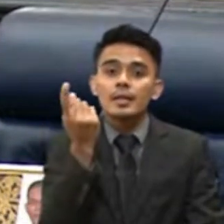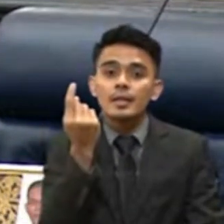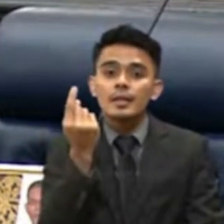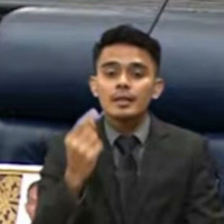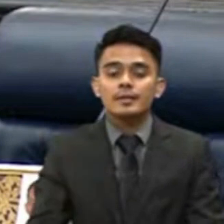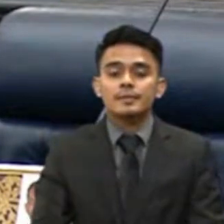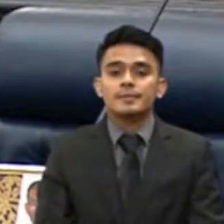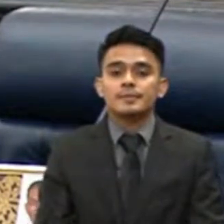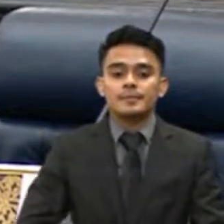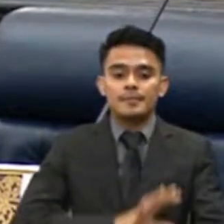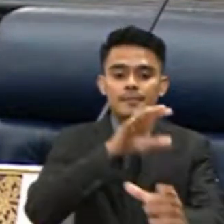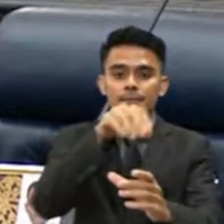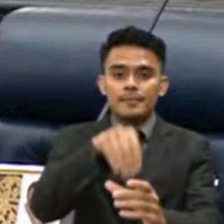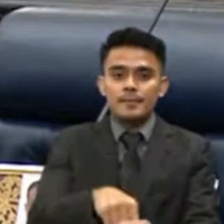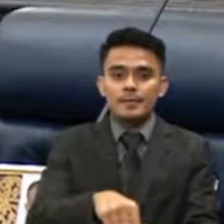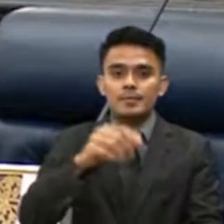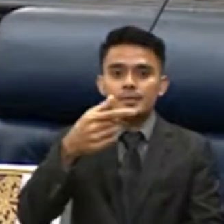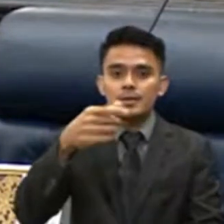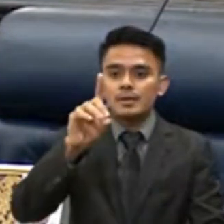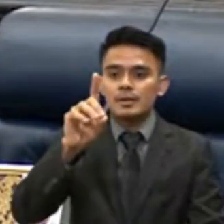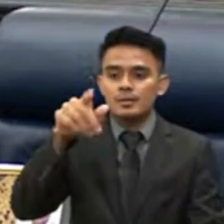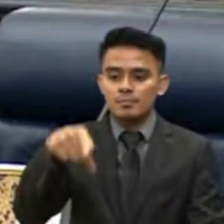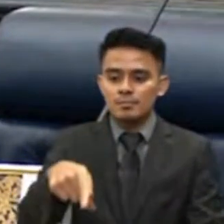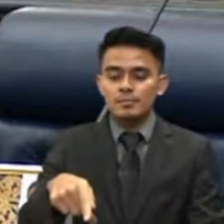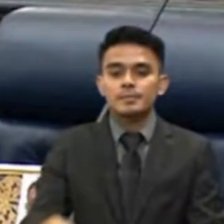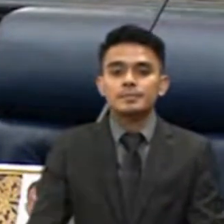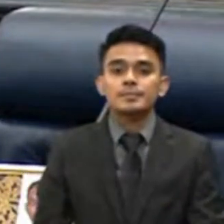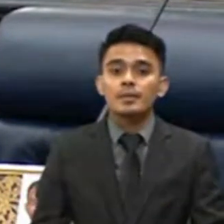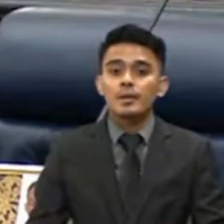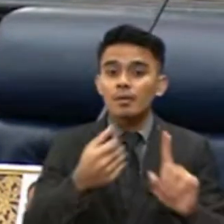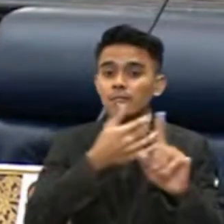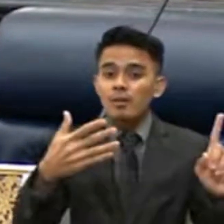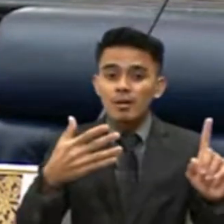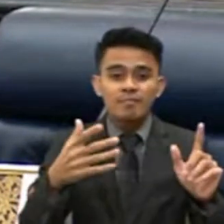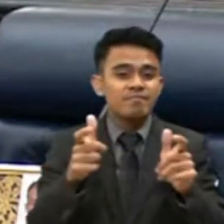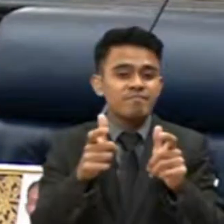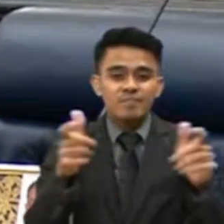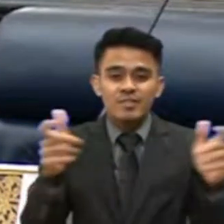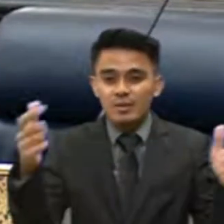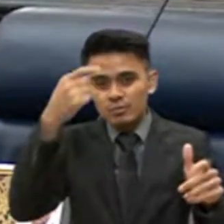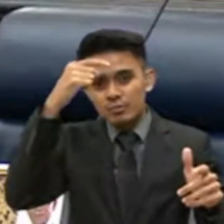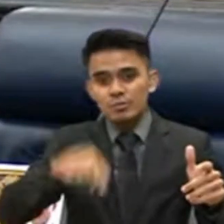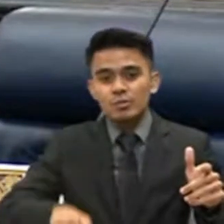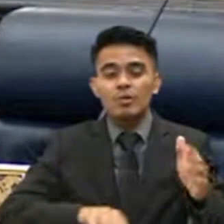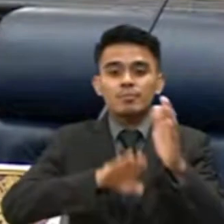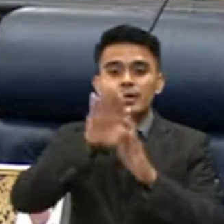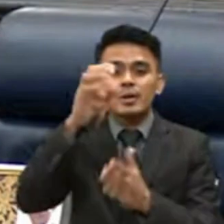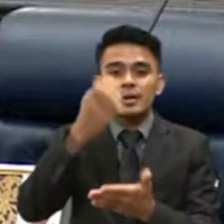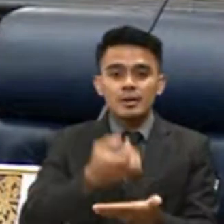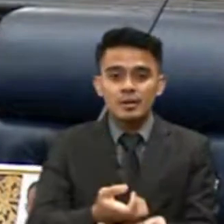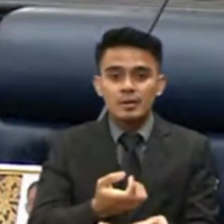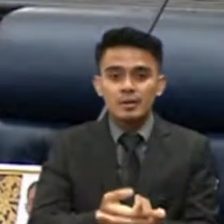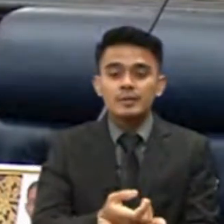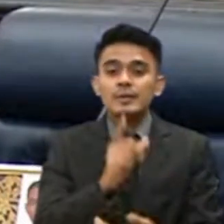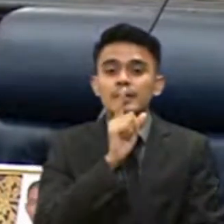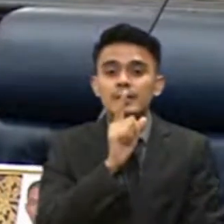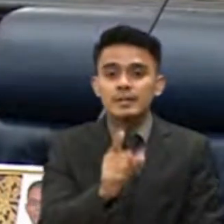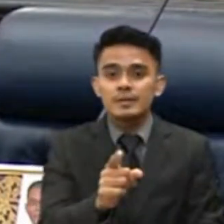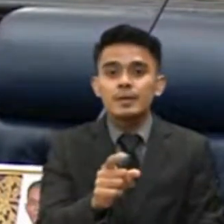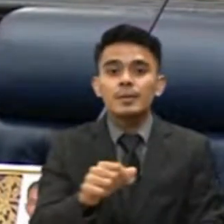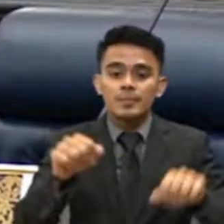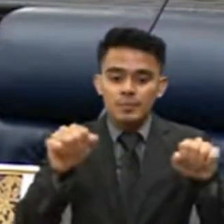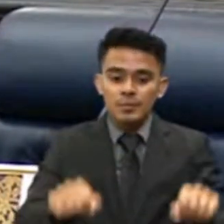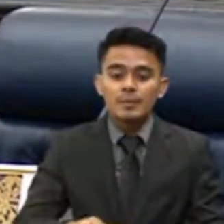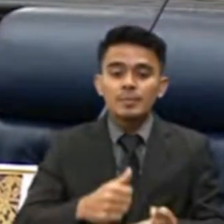dalam GDP jadi infaknya sangat besar untuk pemulihan ekonomi jadi saya tidak langsung